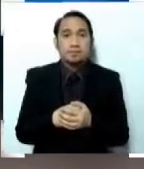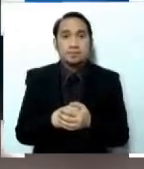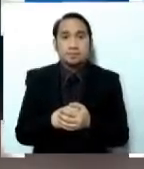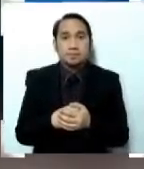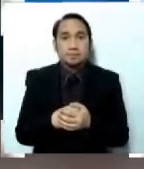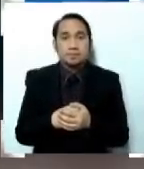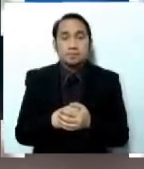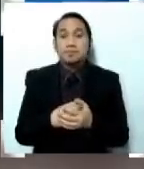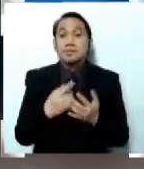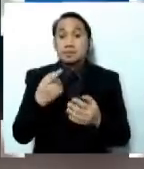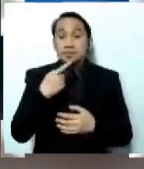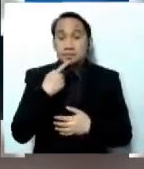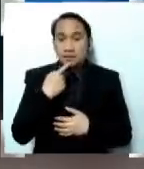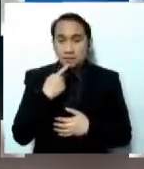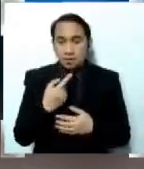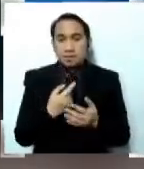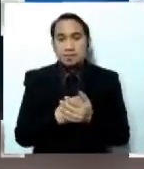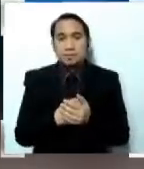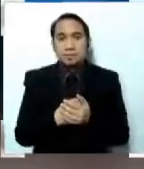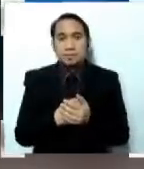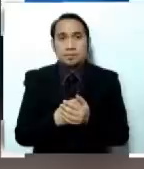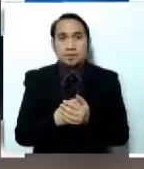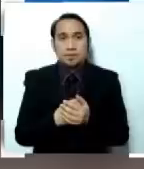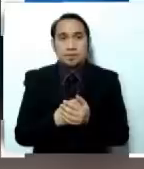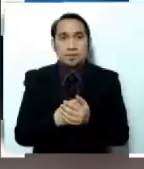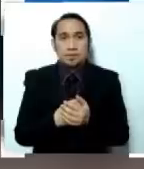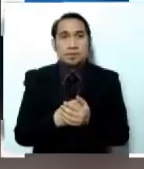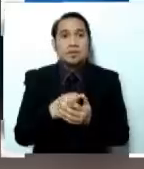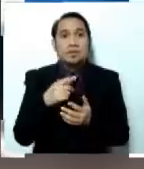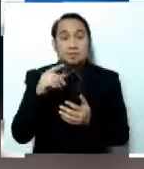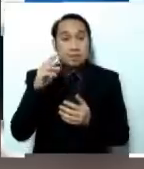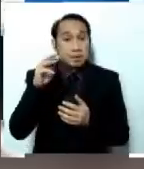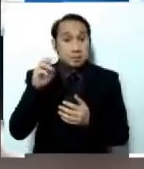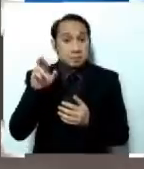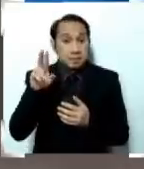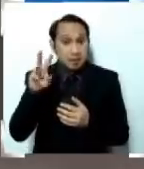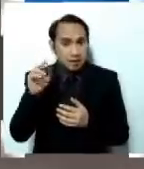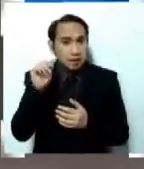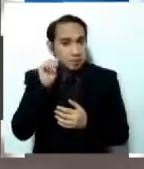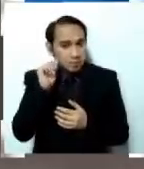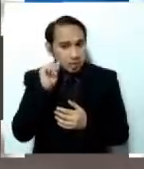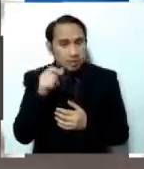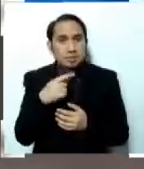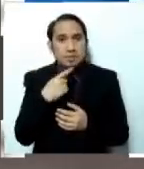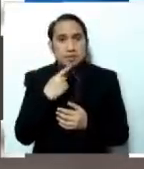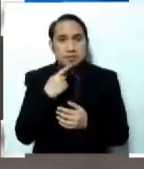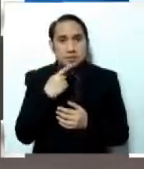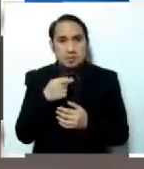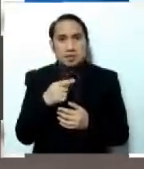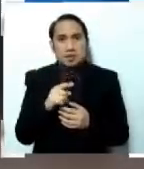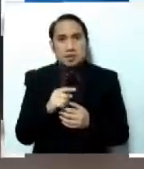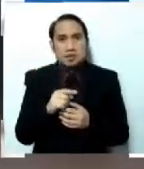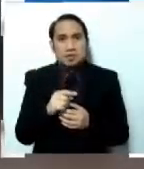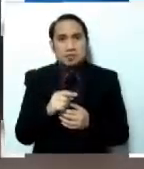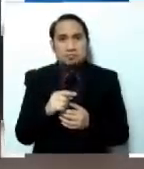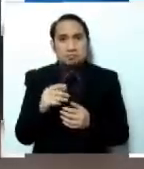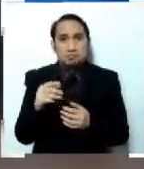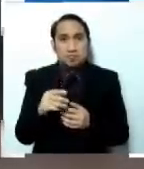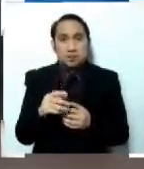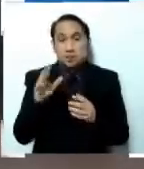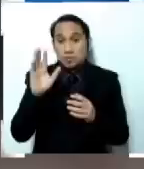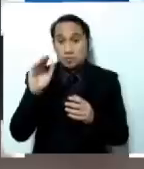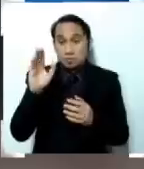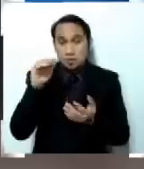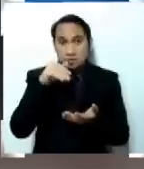Ayon kay Health Undersecretary Mirna Kabutahe, na siya ring chairperson ng National Vaccination Operations Center, ang 15,000 doses